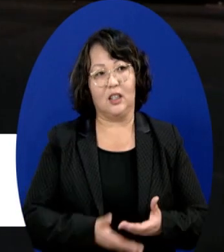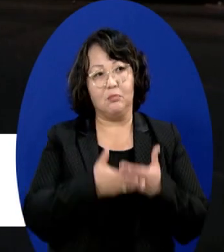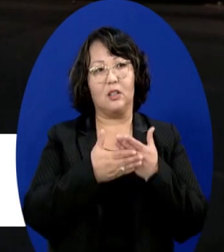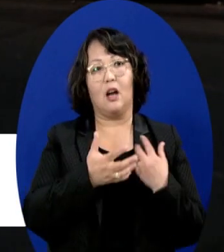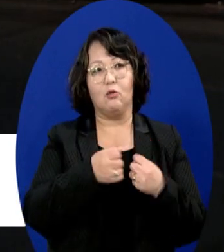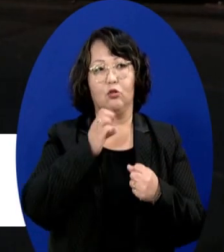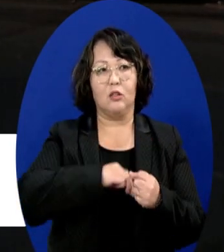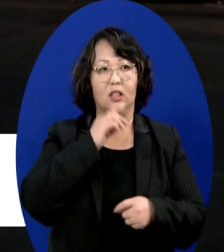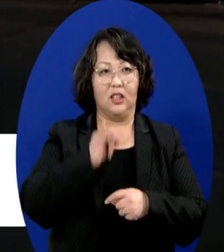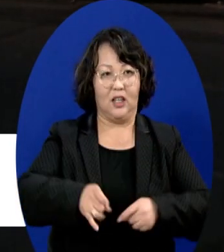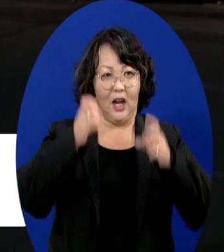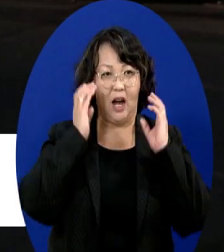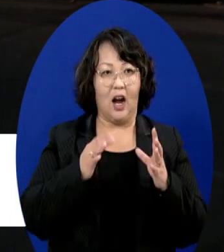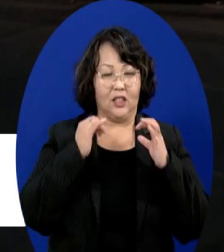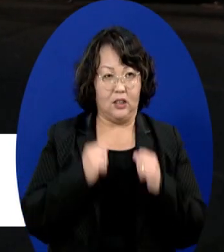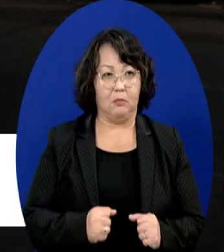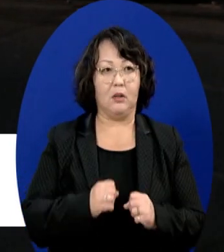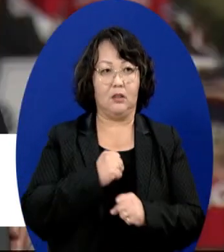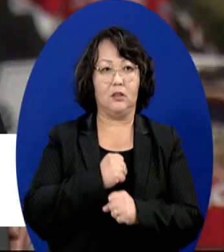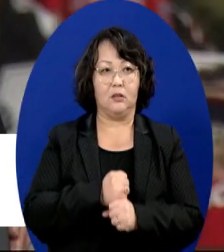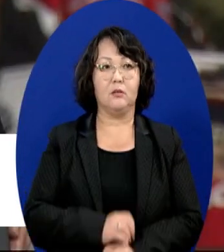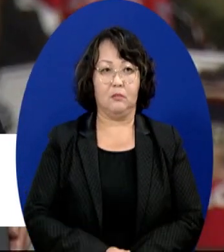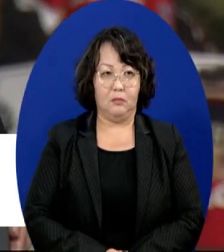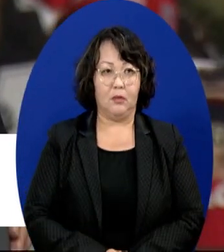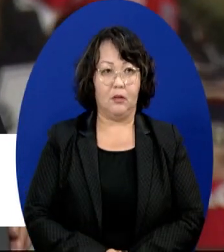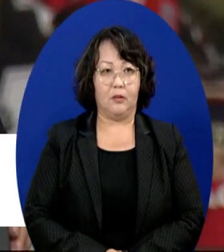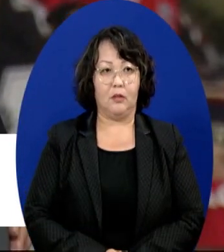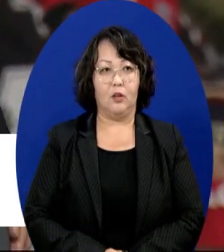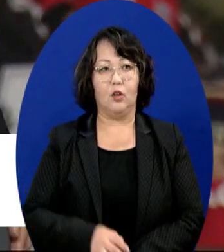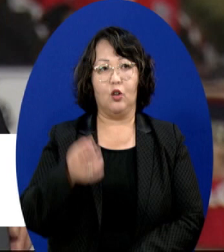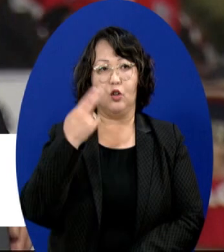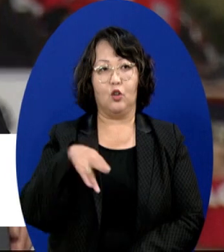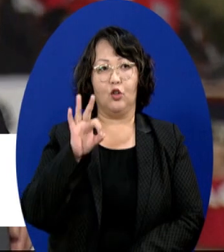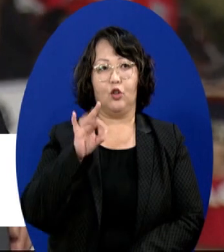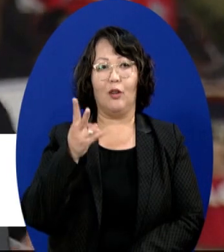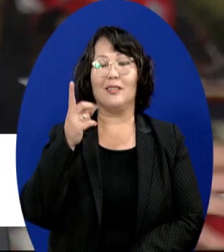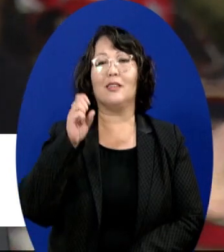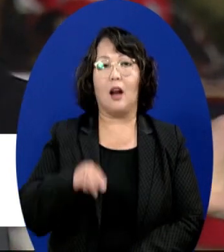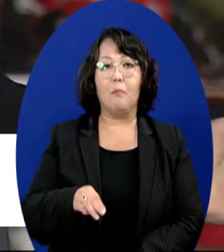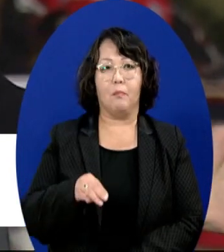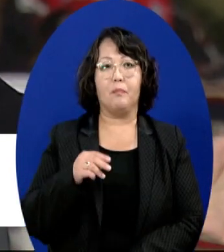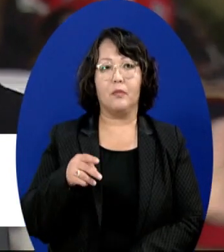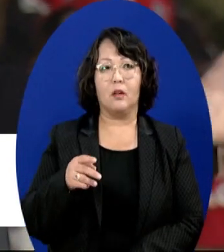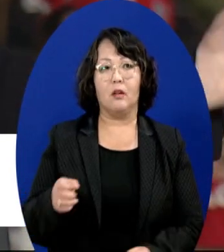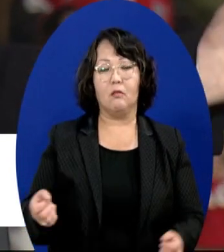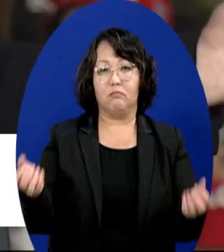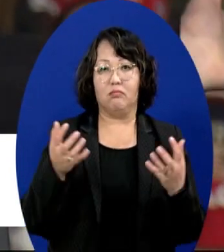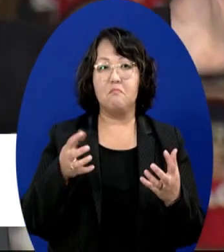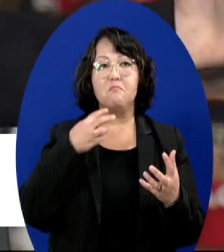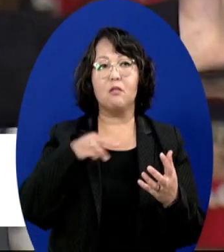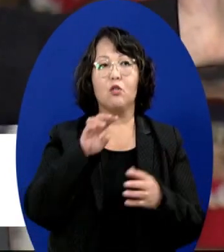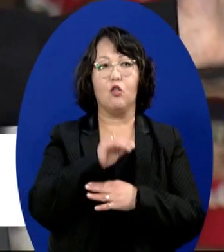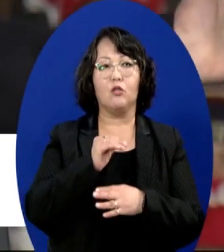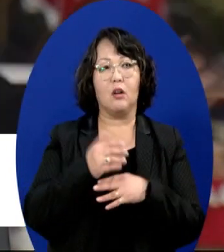ихээх анхаарал хандуулж хүчин чармайлт гаргаж байгаа юм аа. Дональд Трампын тус мужидх цуглаан мягмар гарагт болсон юм.